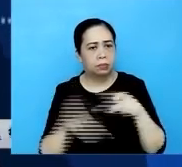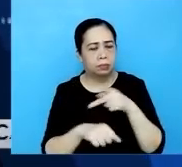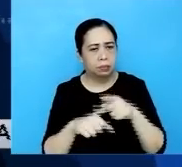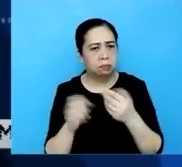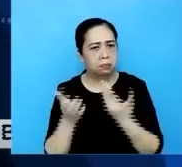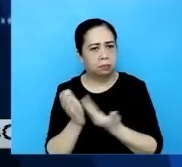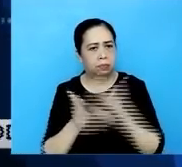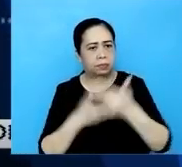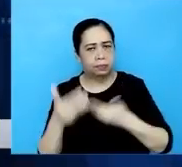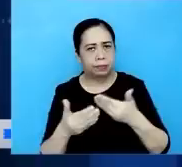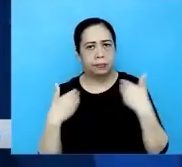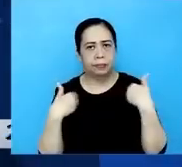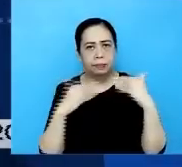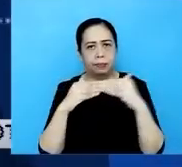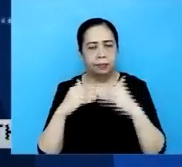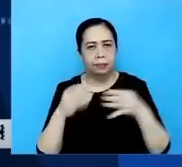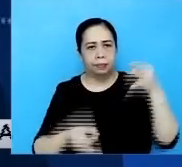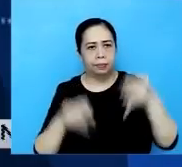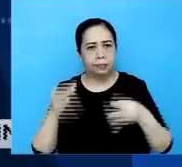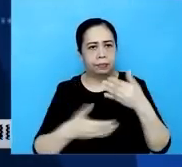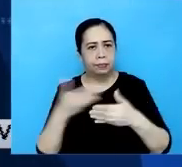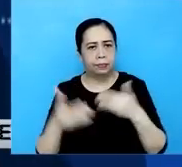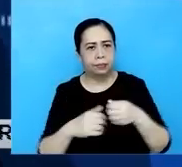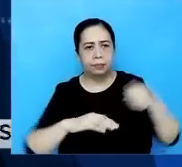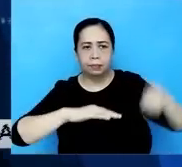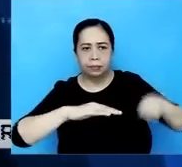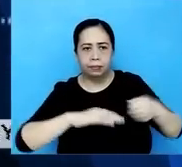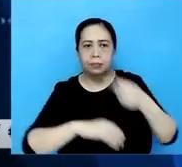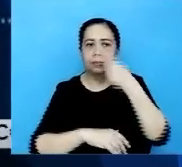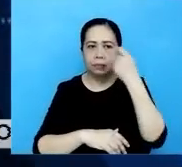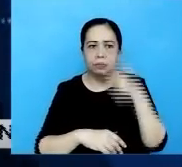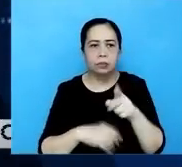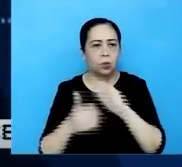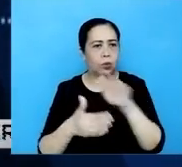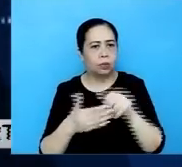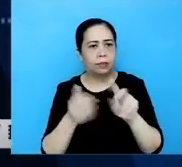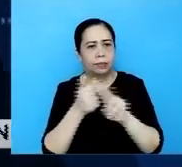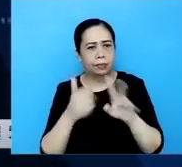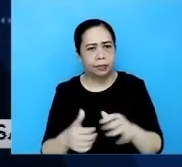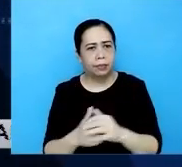ating sistema ng katarungan, gumagana ating mga hukuman, dahilan para lahat ng biktima ng